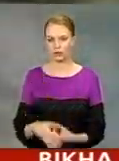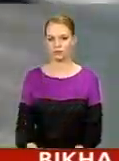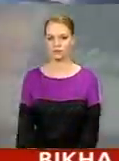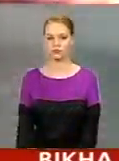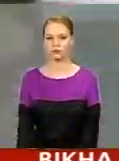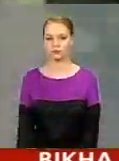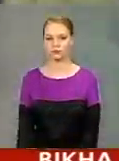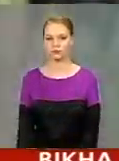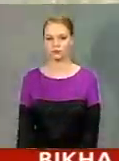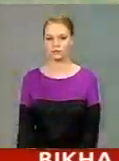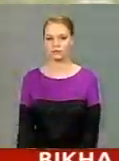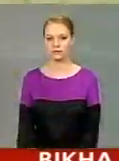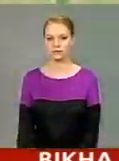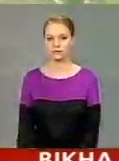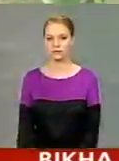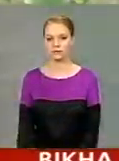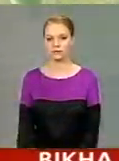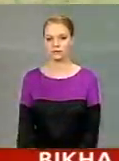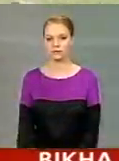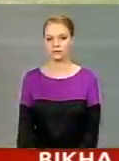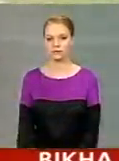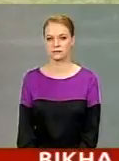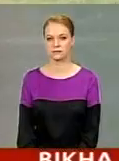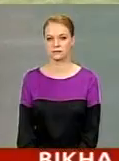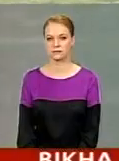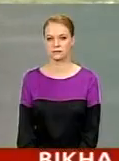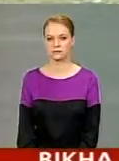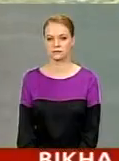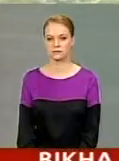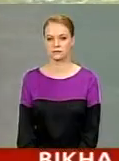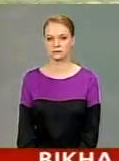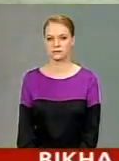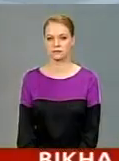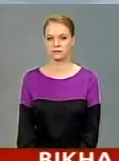Олена Парай, Віталій Гаврилець, програма «Вікна», СТБ.